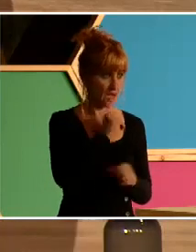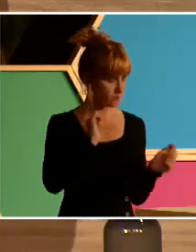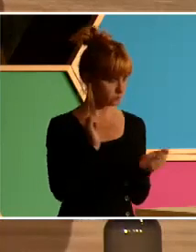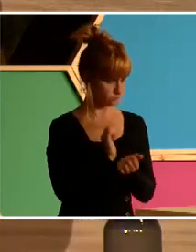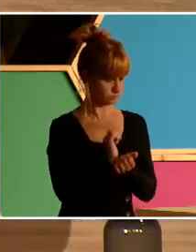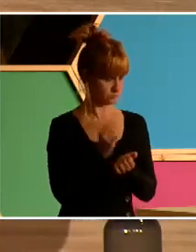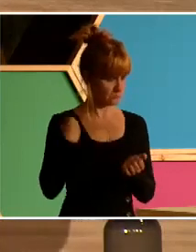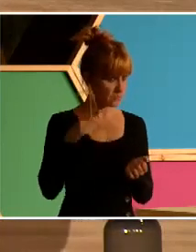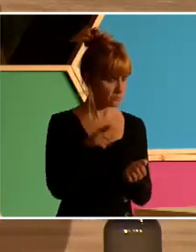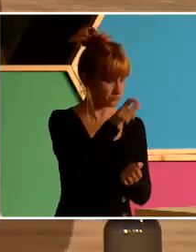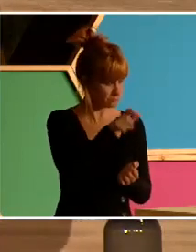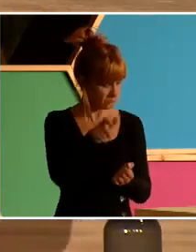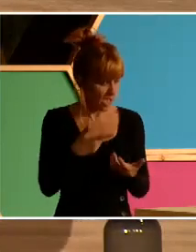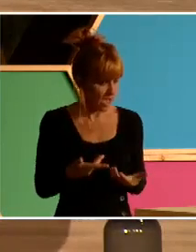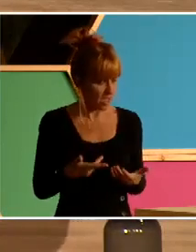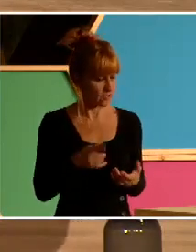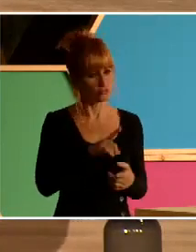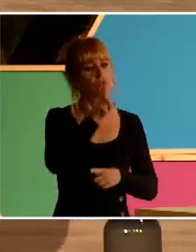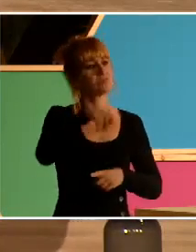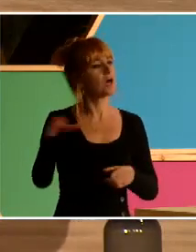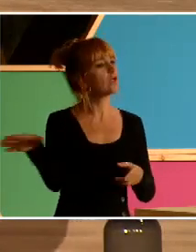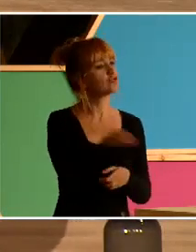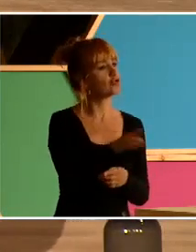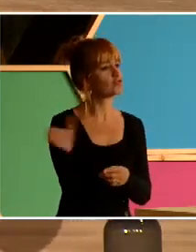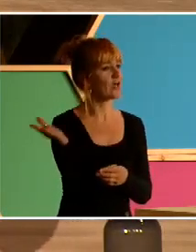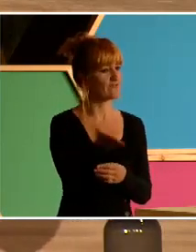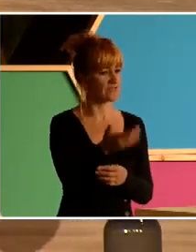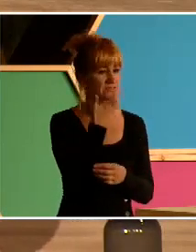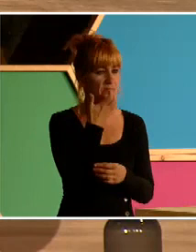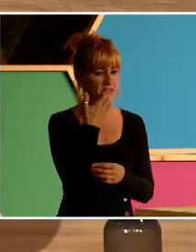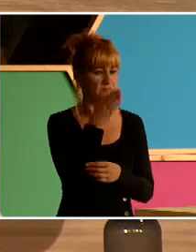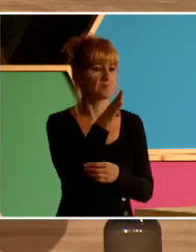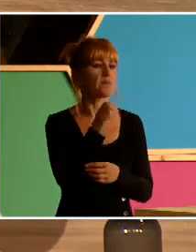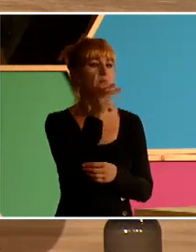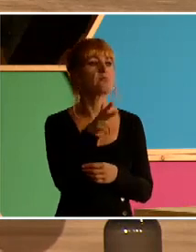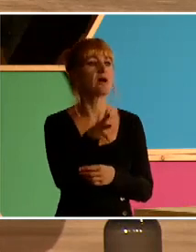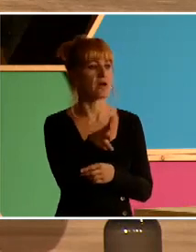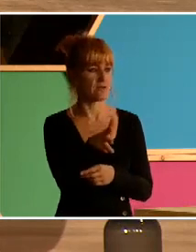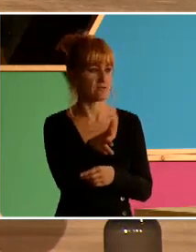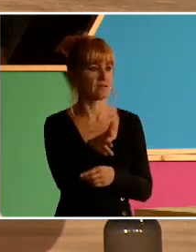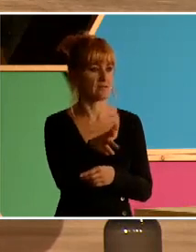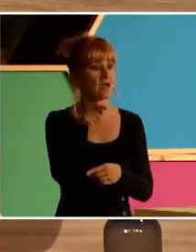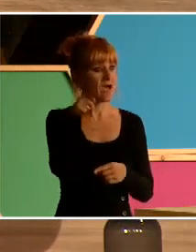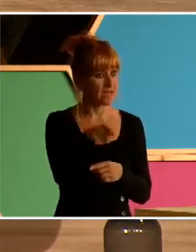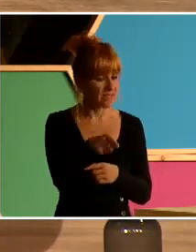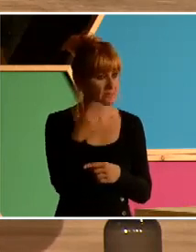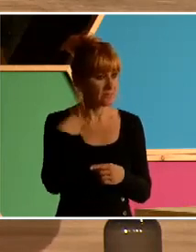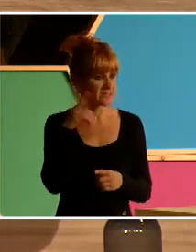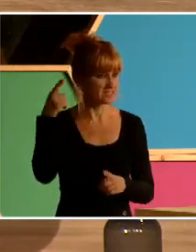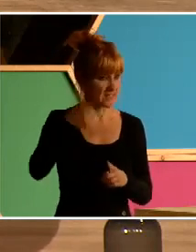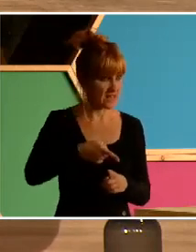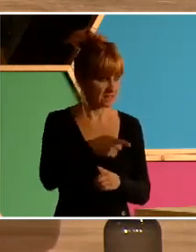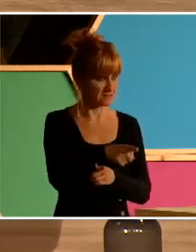polítics, ens afecta a tots. Per exemple, a la PA, la interpretació que s'està fent del delicte de sedició permetria aplicar-li el delicte de sedició a